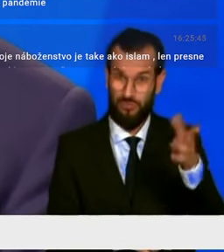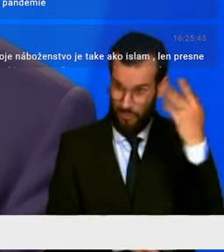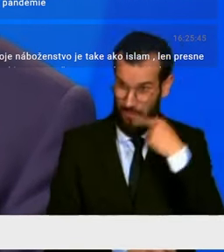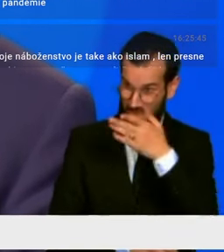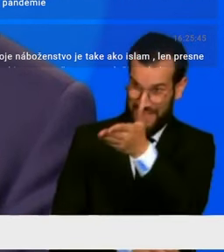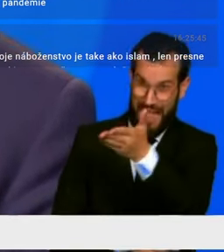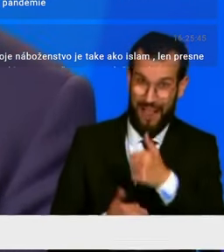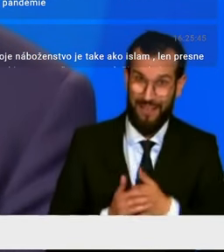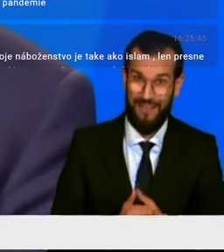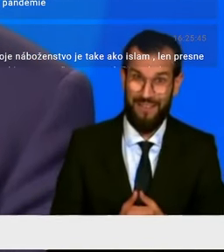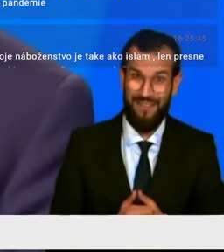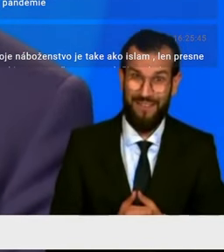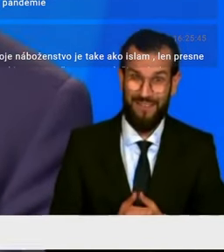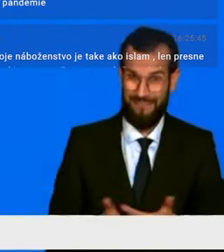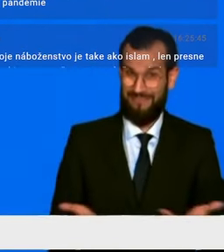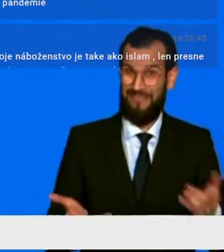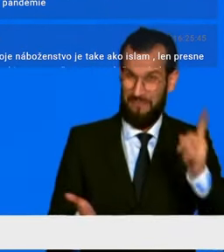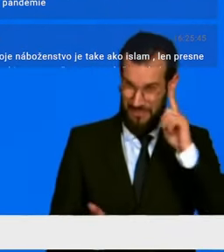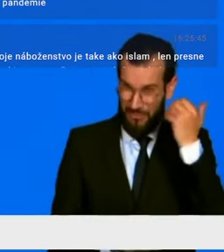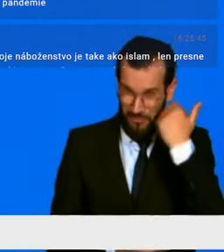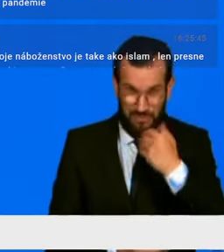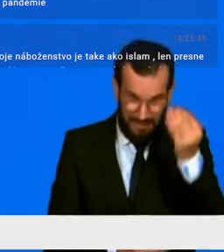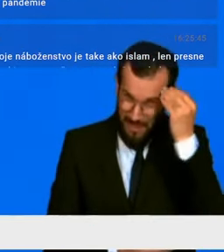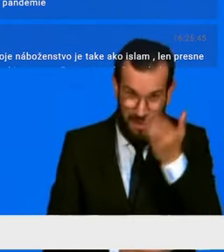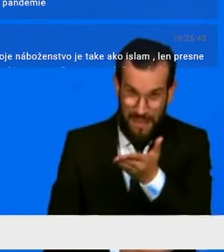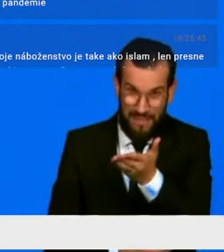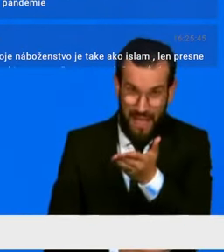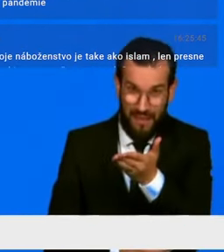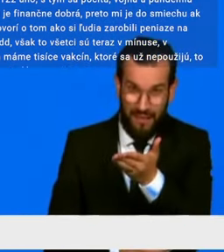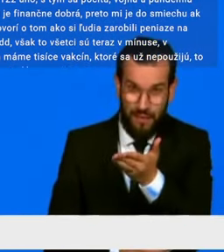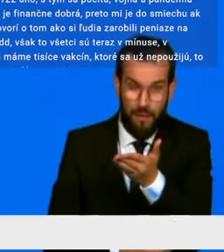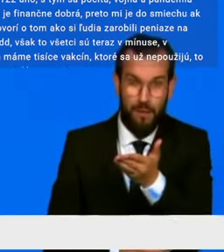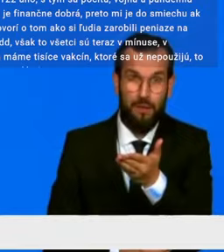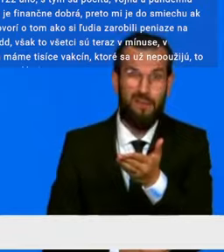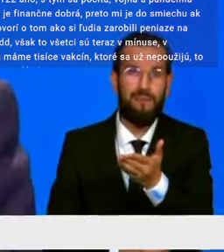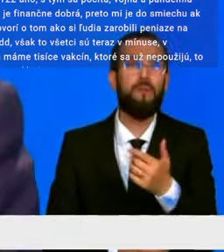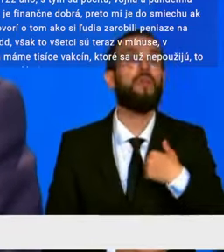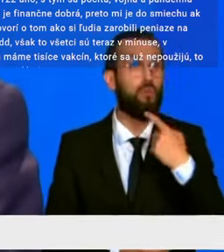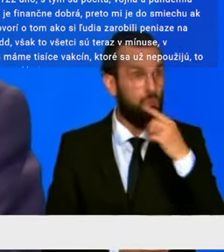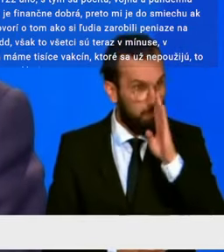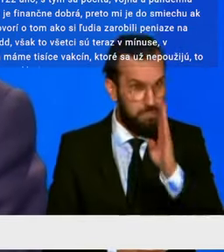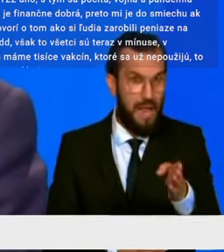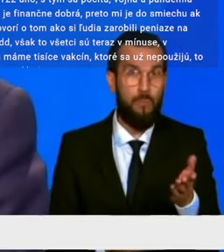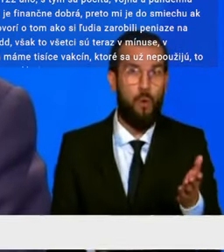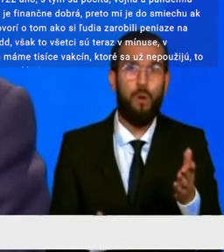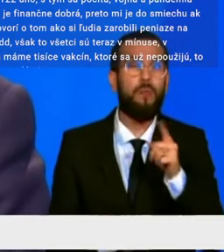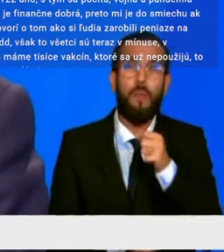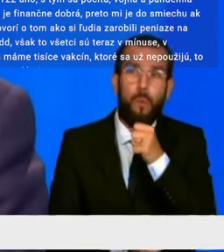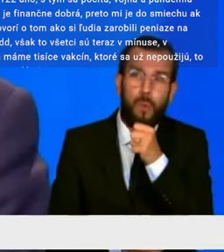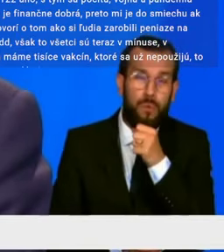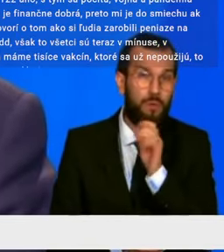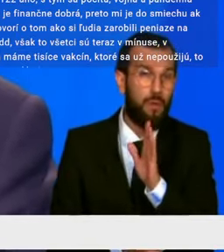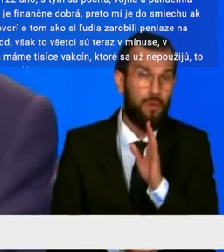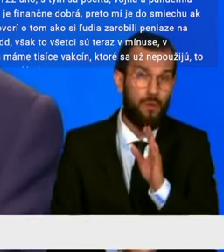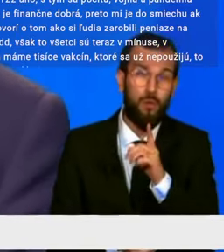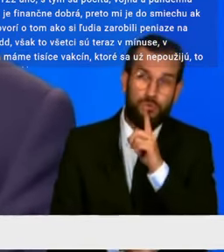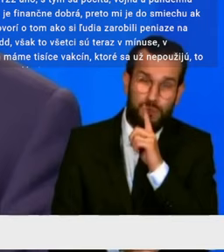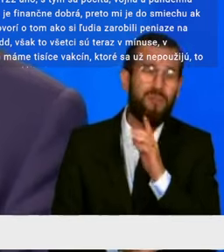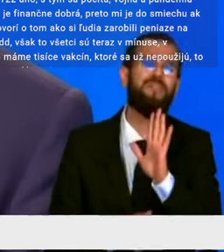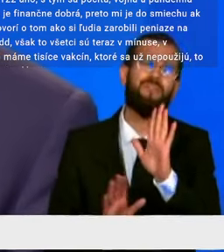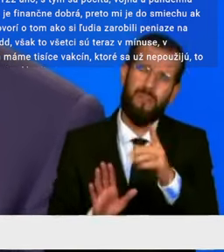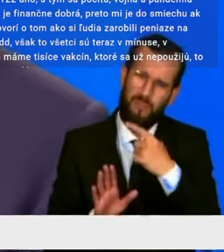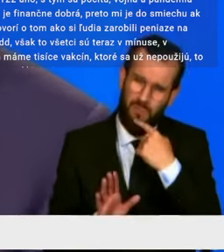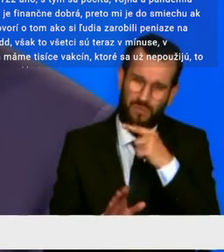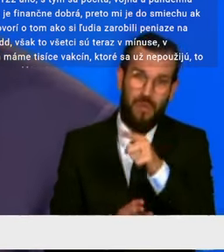naozaj Vy si myslíte že ľudia si toto nepamätajú si to pamätám Ja som to dokonca dal aj priamo nie že ma zachytili mikrofóny Ja som ved že sú